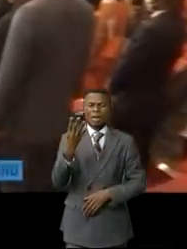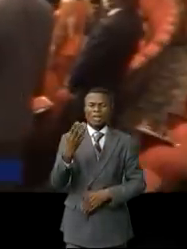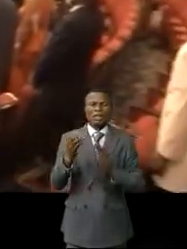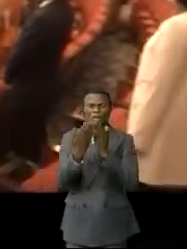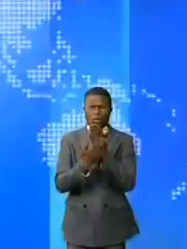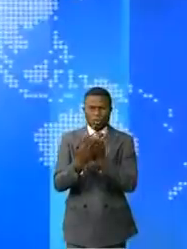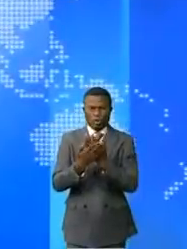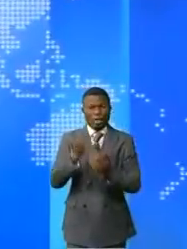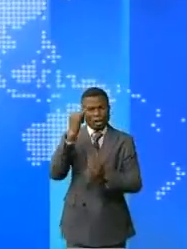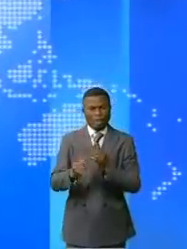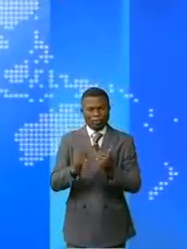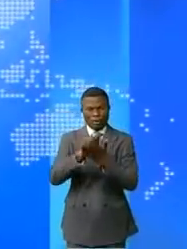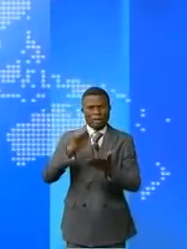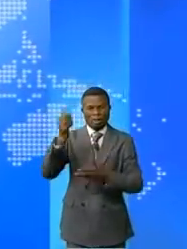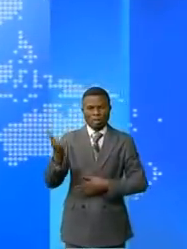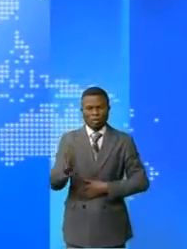clôture.